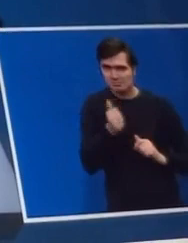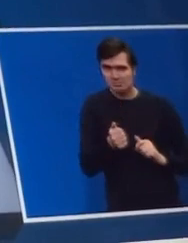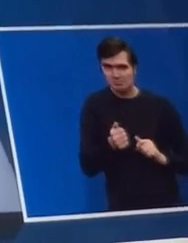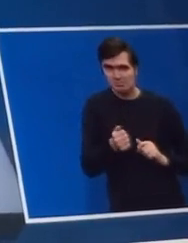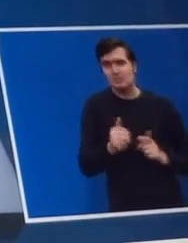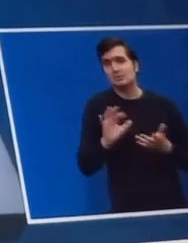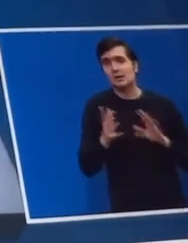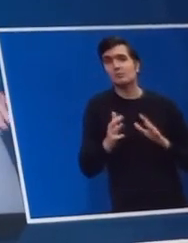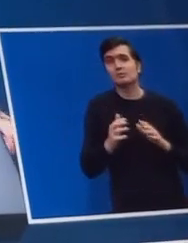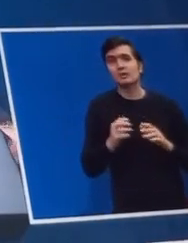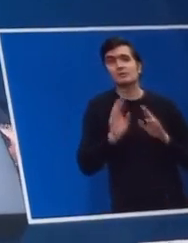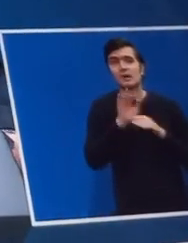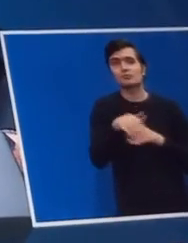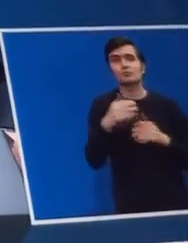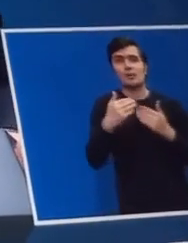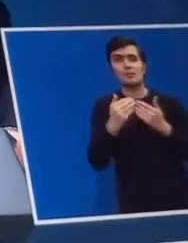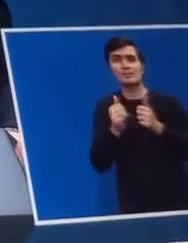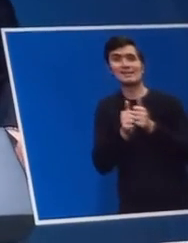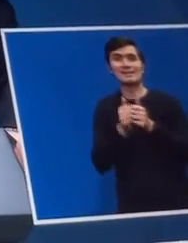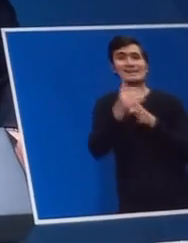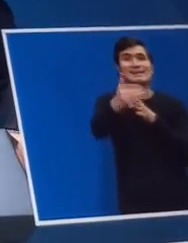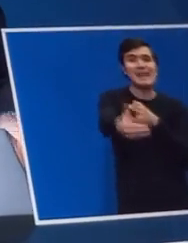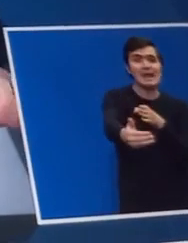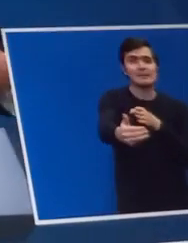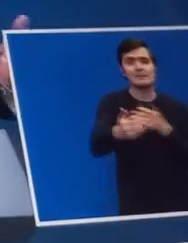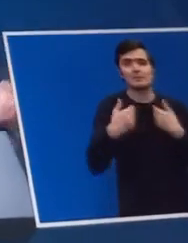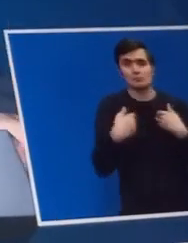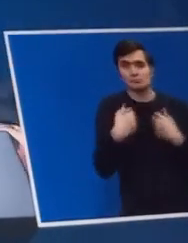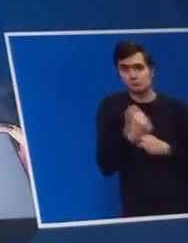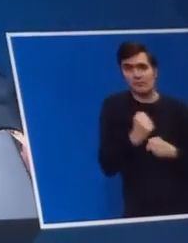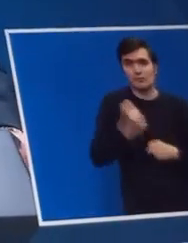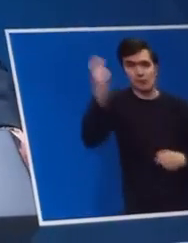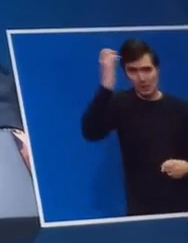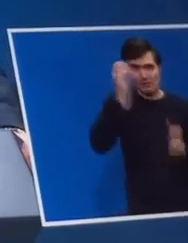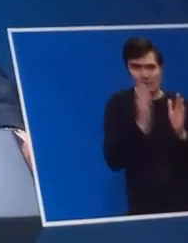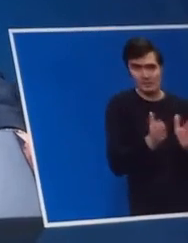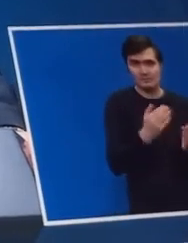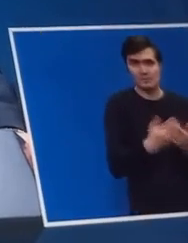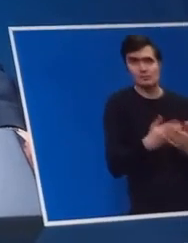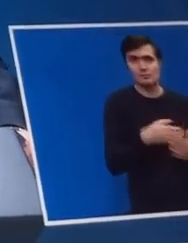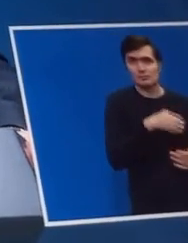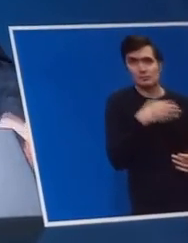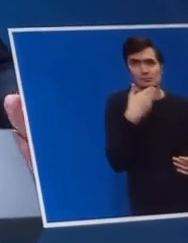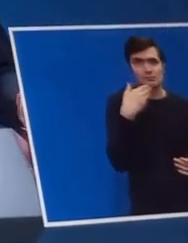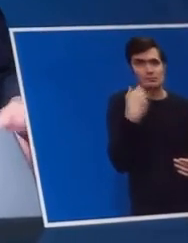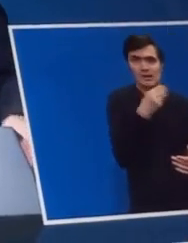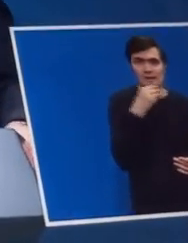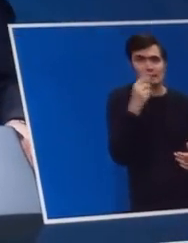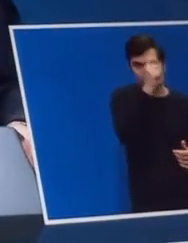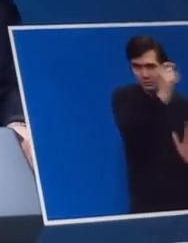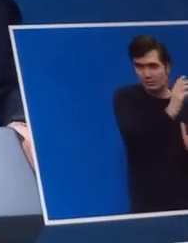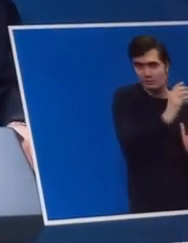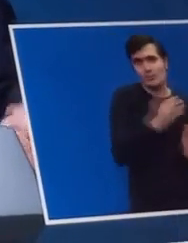un defazaj, decalaj între acțiunea ta guvernamentală care ar fi trebuit să fie în beneficiul cetățenilor și ceea ce se întâmplă